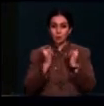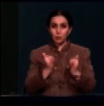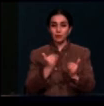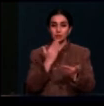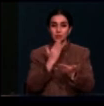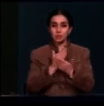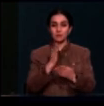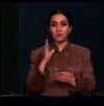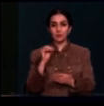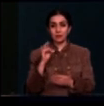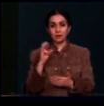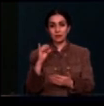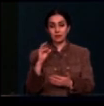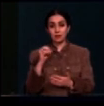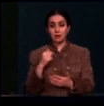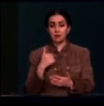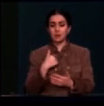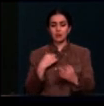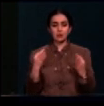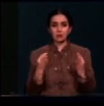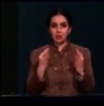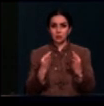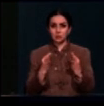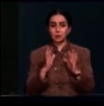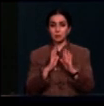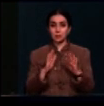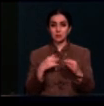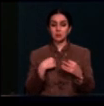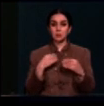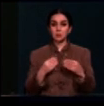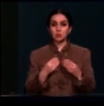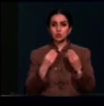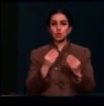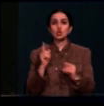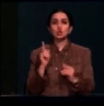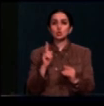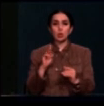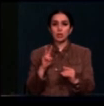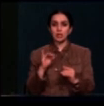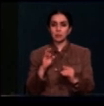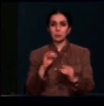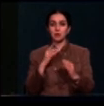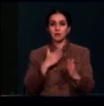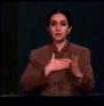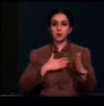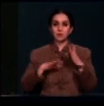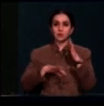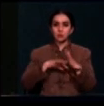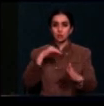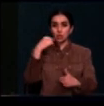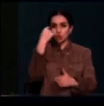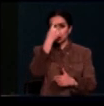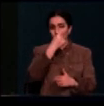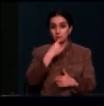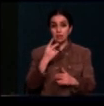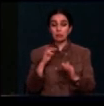Вера Николаевна, я бы никогда не позволил тебе преподнести вам что-либо, выбранное мною лично.